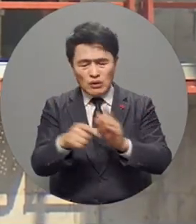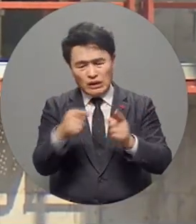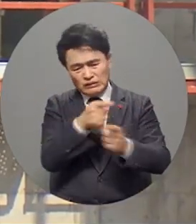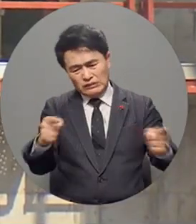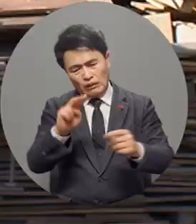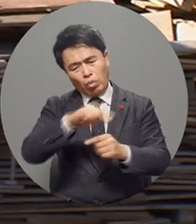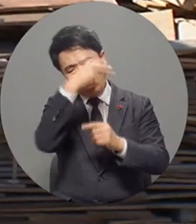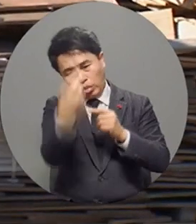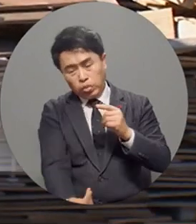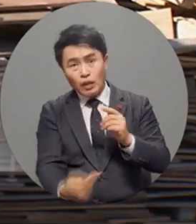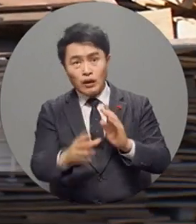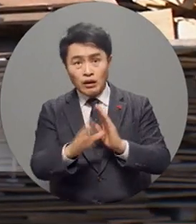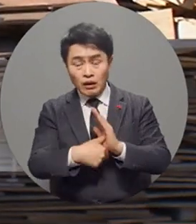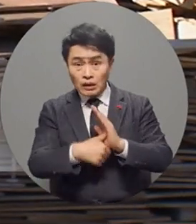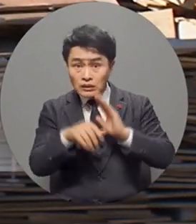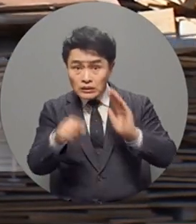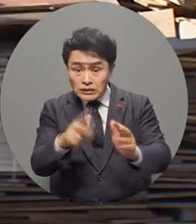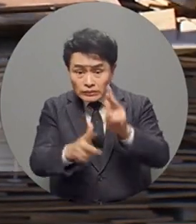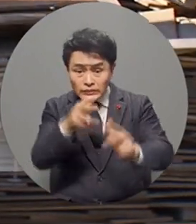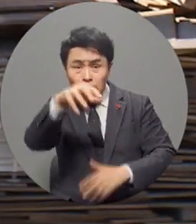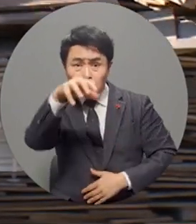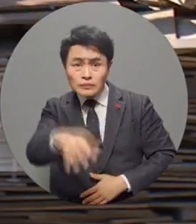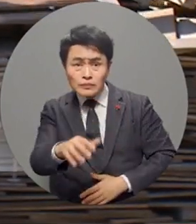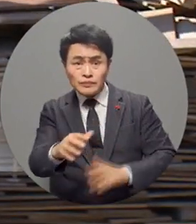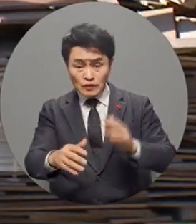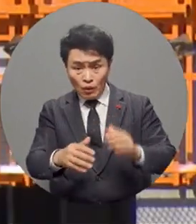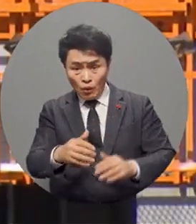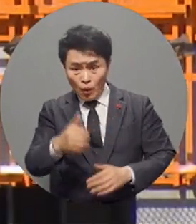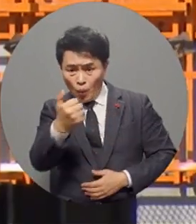겁니다. 사고가 난 사업장은 공사